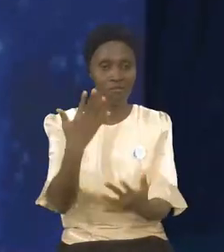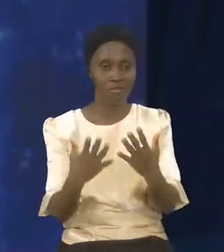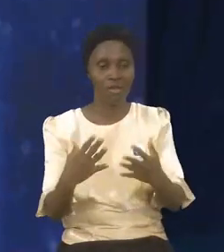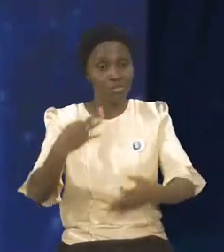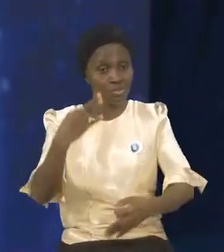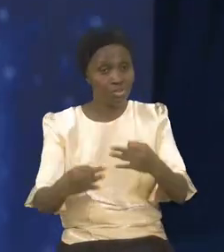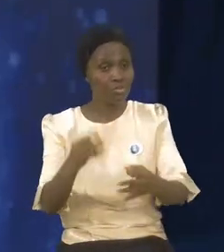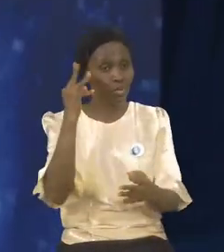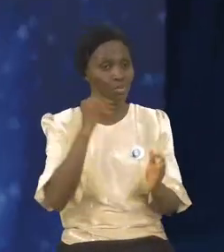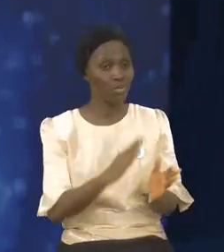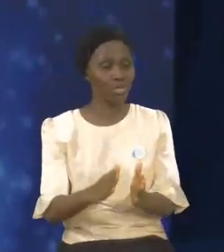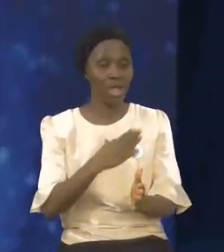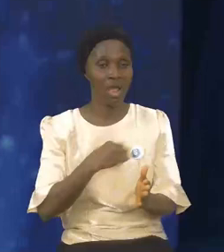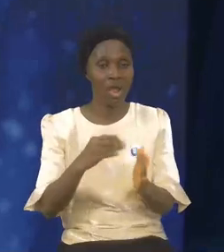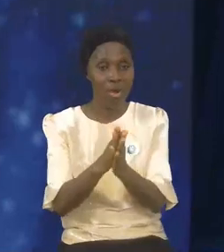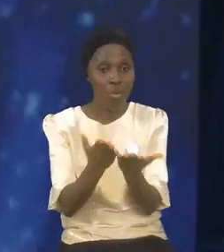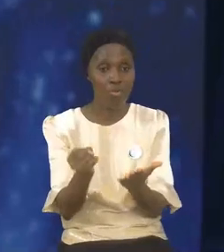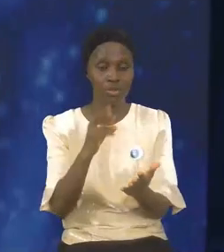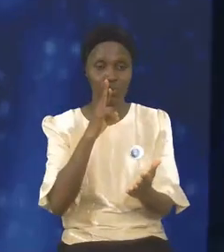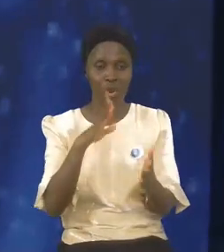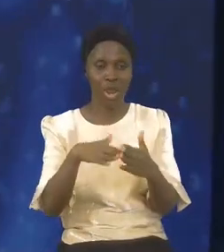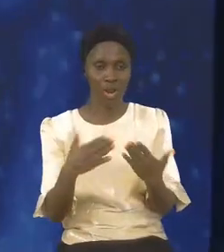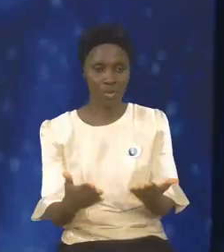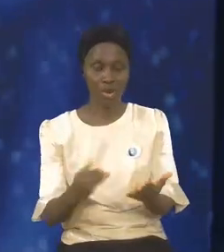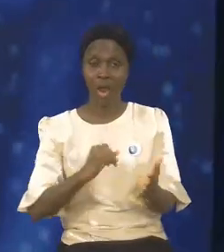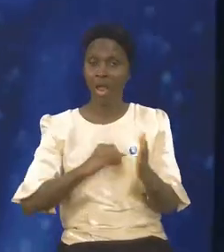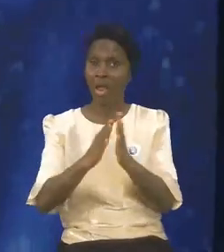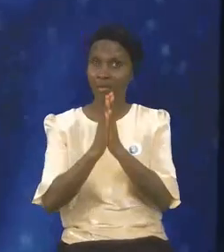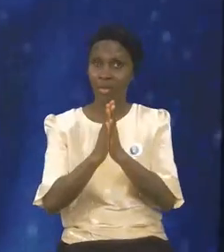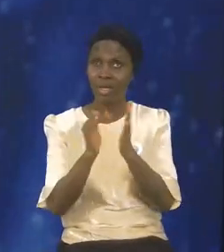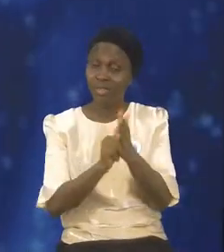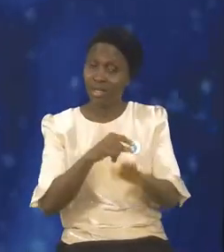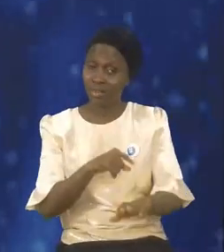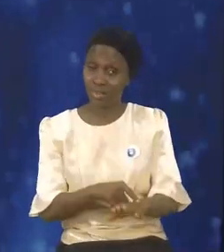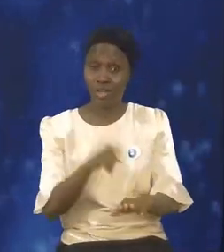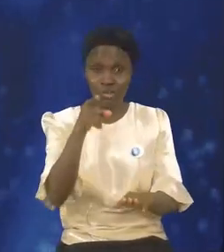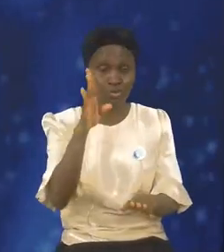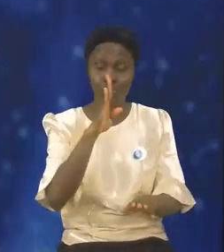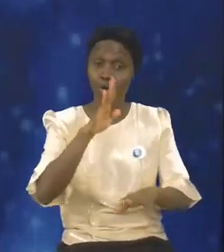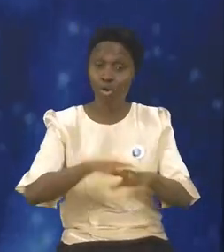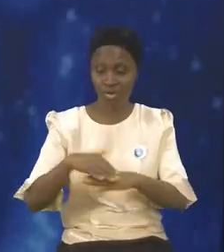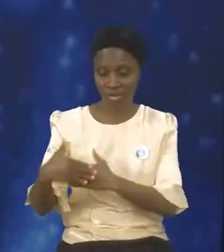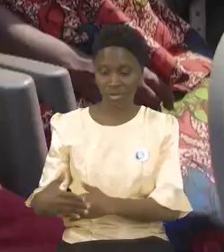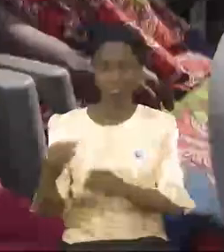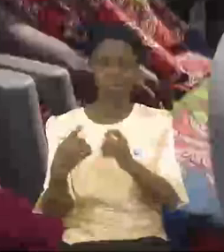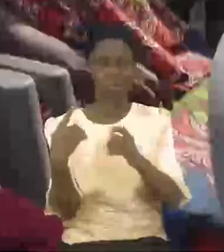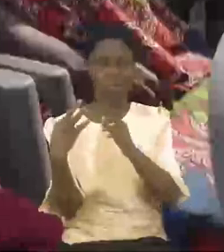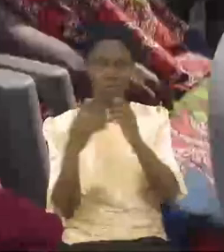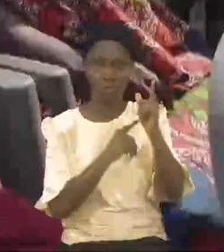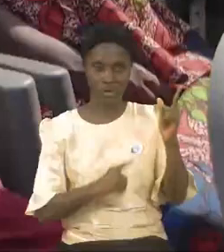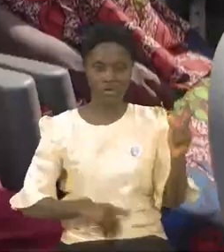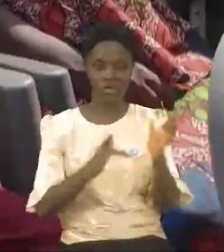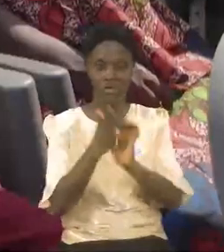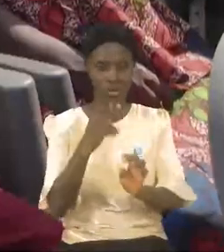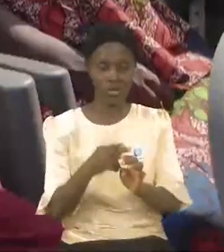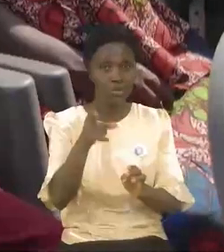sera jeté dans l'étang de feu. Le jugement est mis sur place et les livres sont ouverts. Je prie qu'à